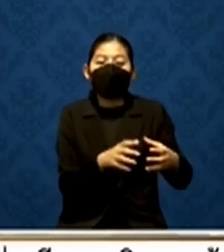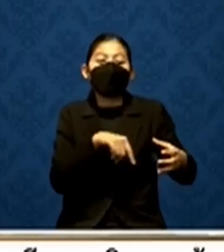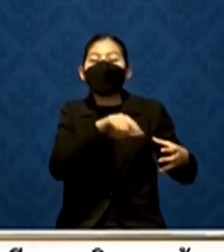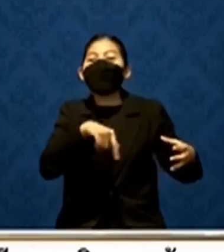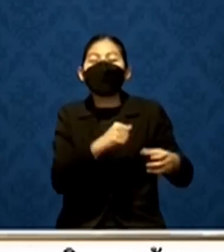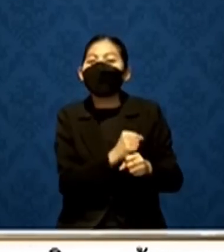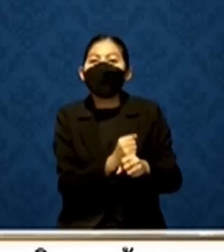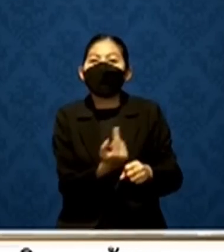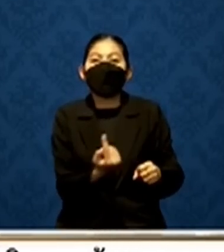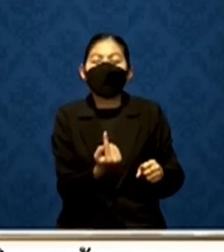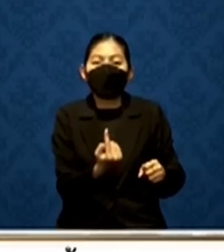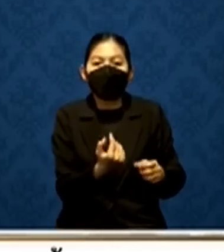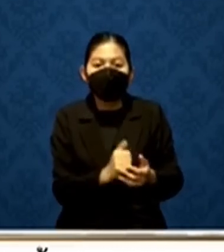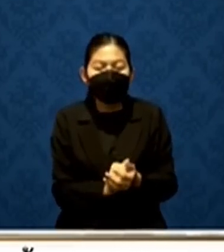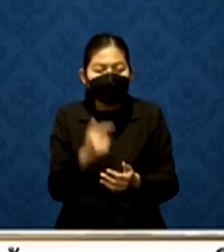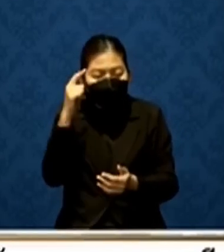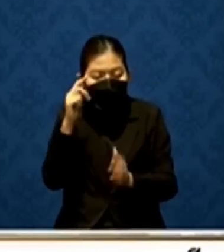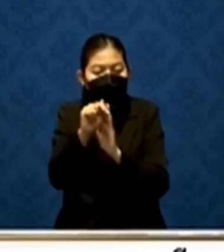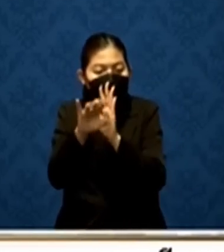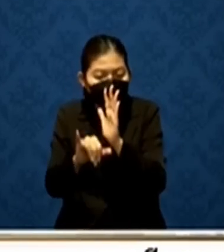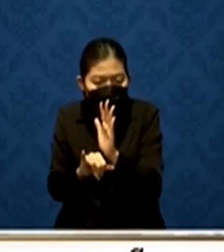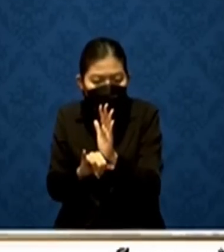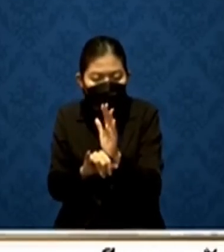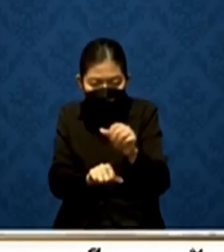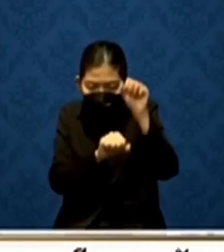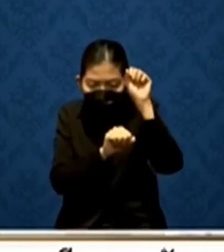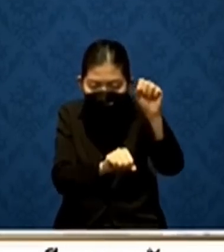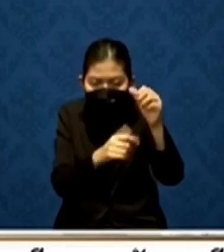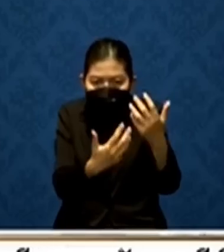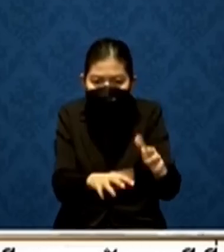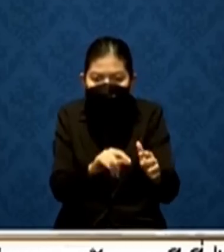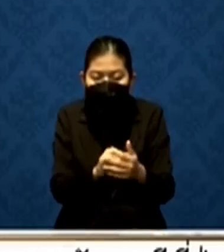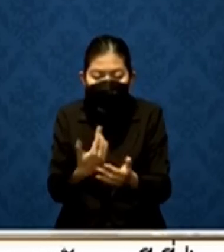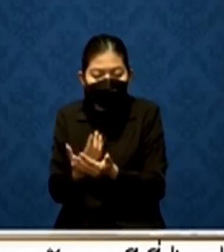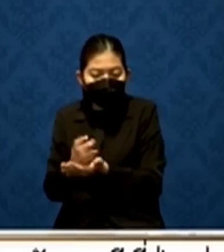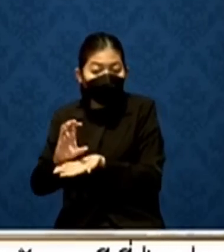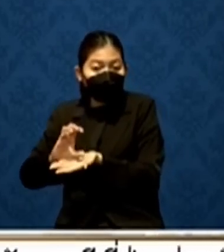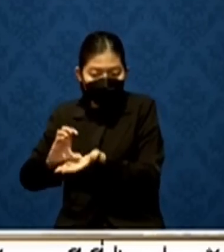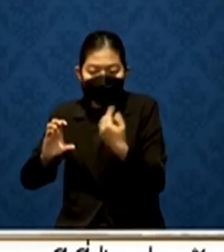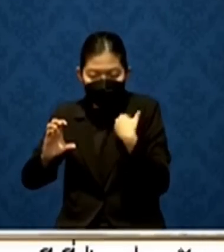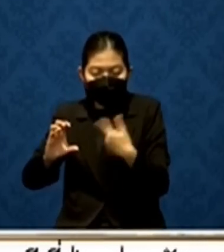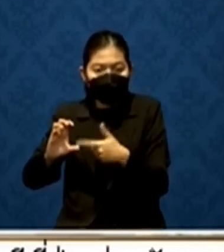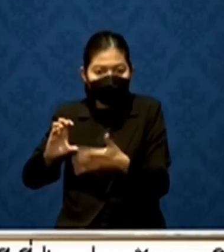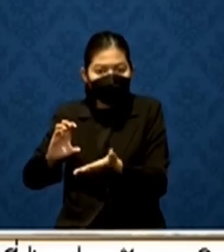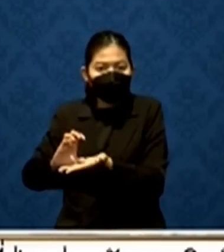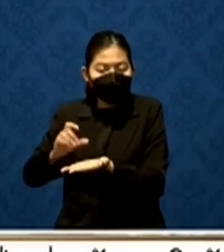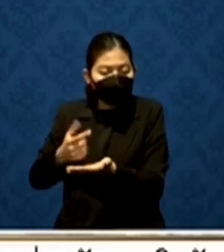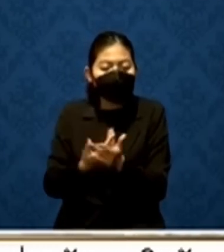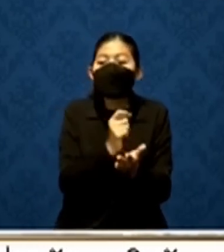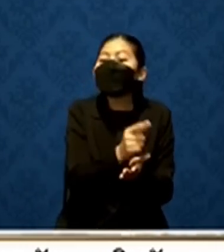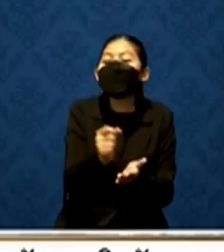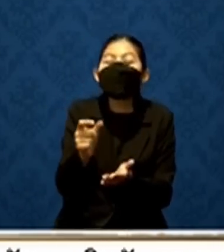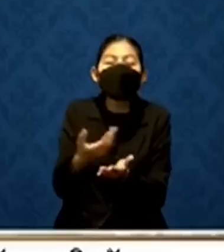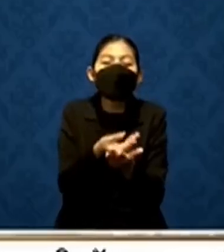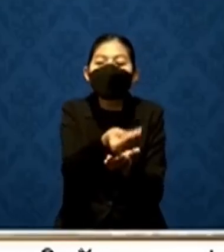ดำเนินนโยบายโดยไม่คำนึงถึงความคุ้มค่าในการใช้งบประมาณของแผ่นดินมีการใช้